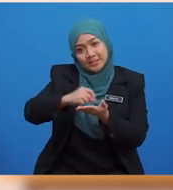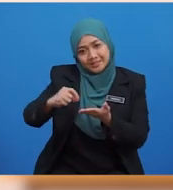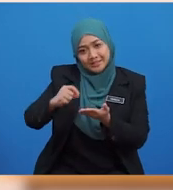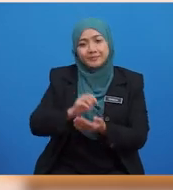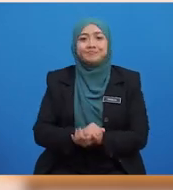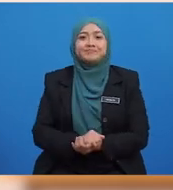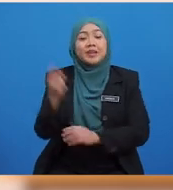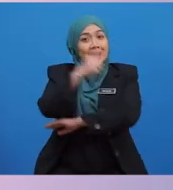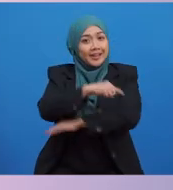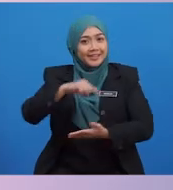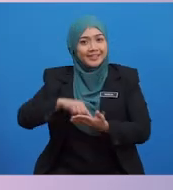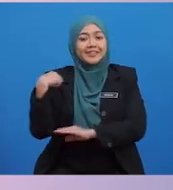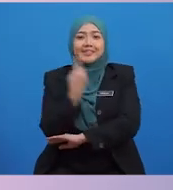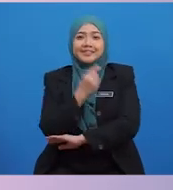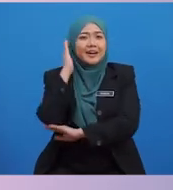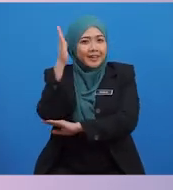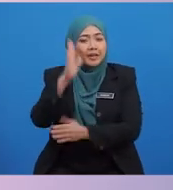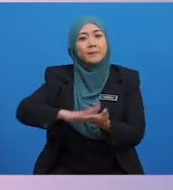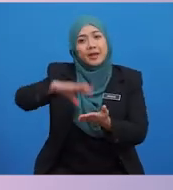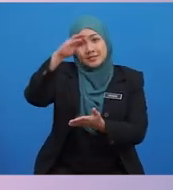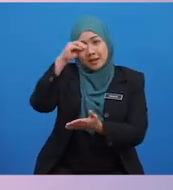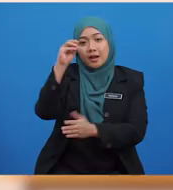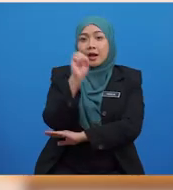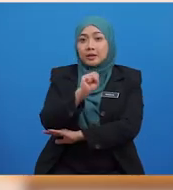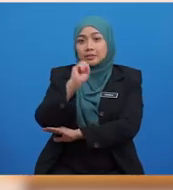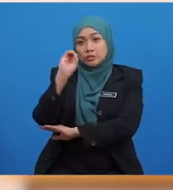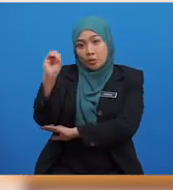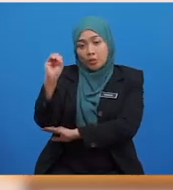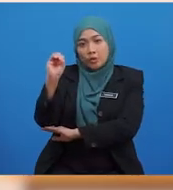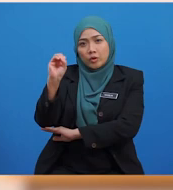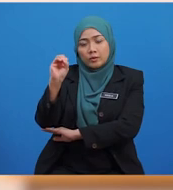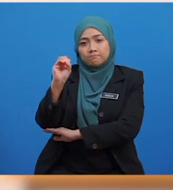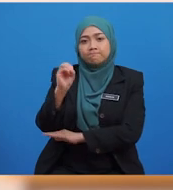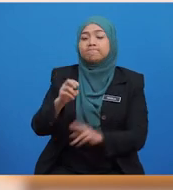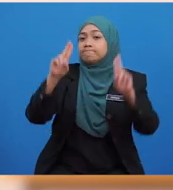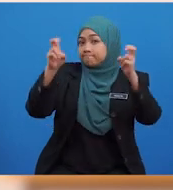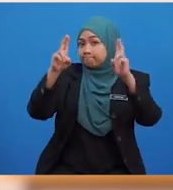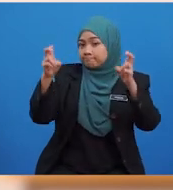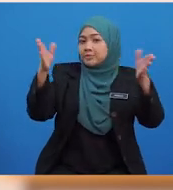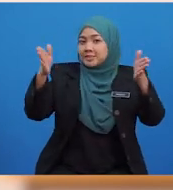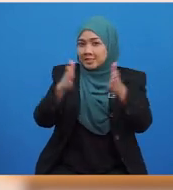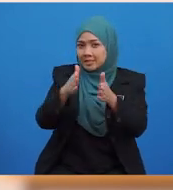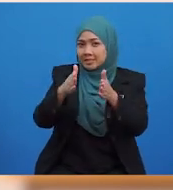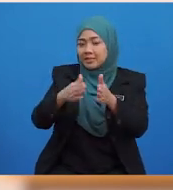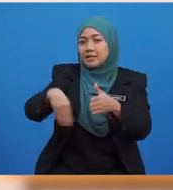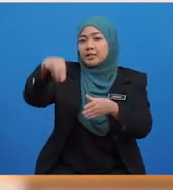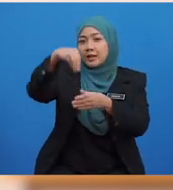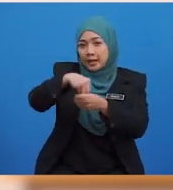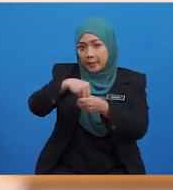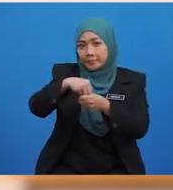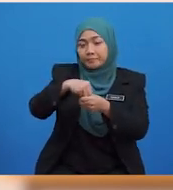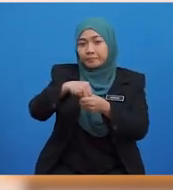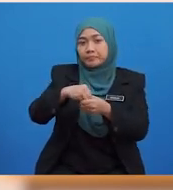kita akan belajar betul sinus yaitu Sharp topik pertama bagi bab penyelesaian segitiga